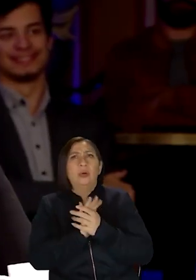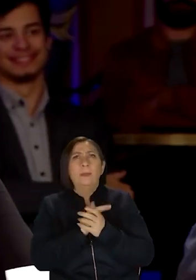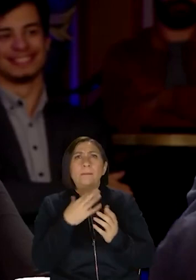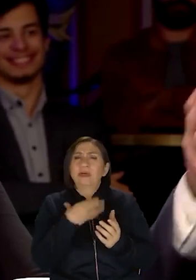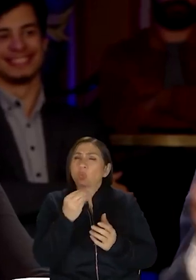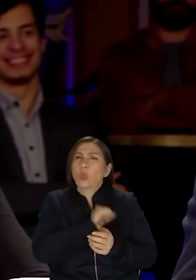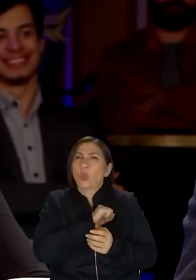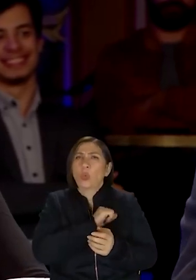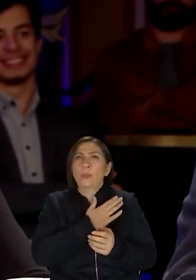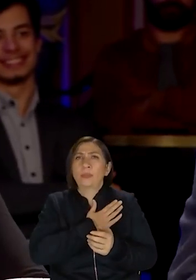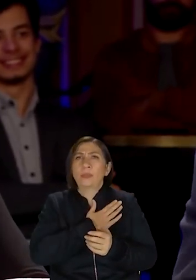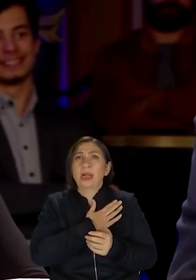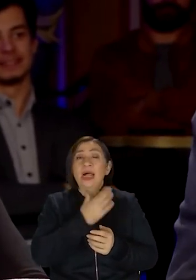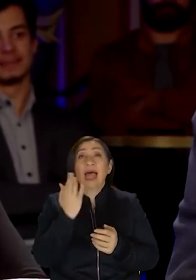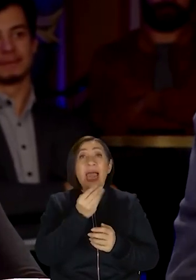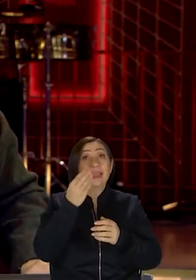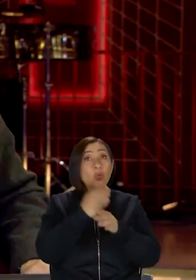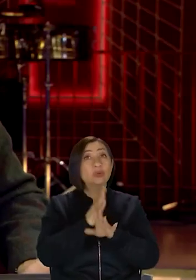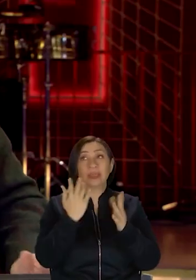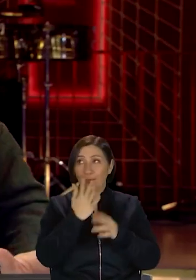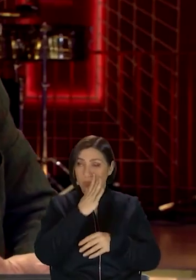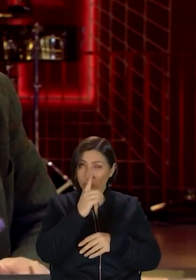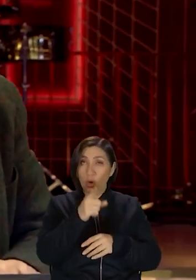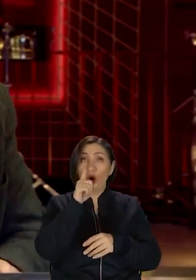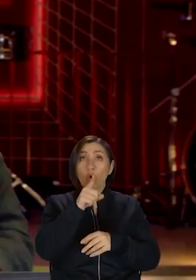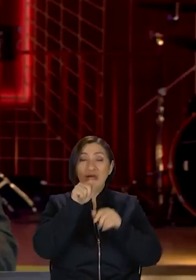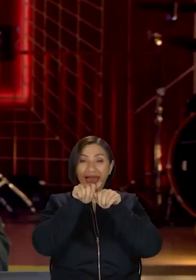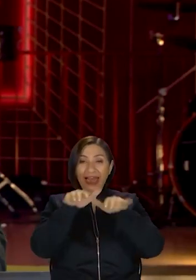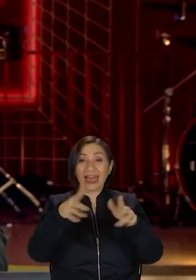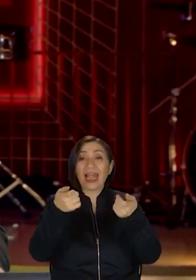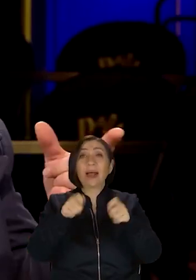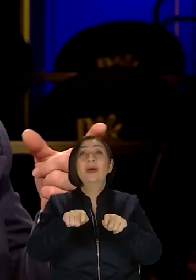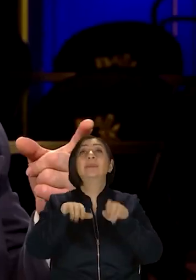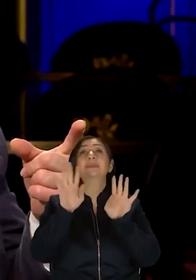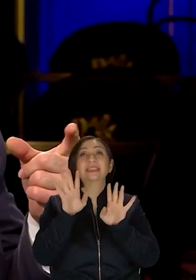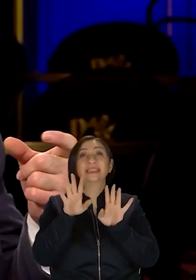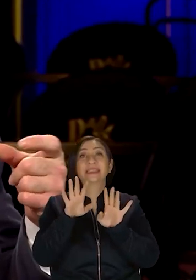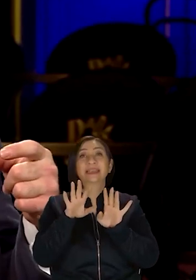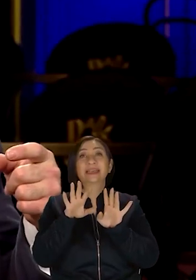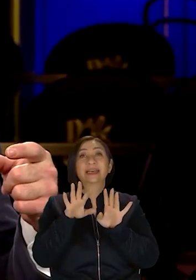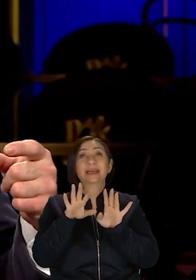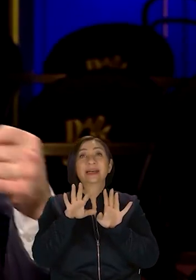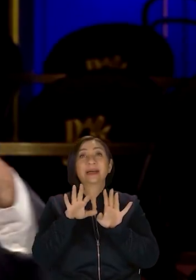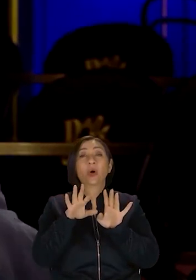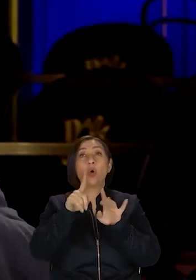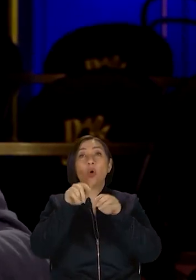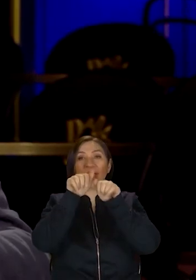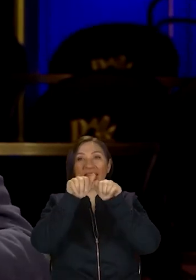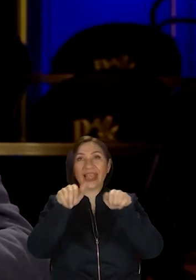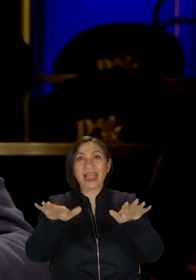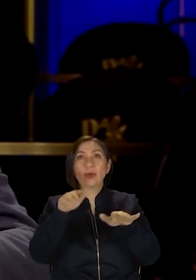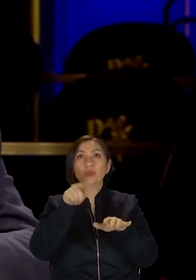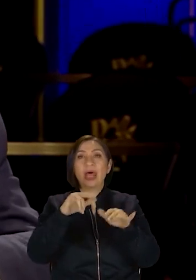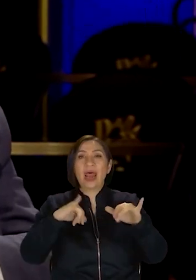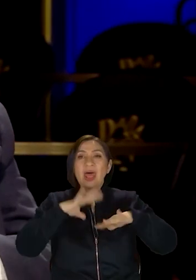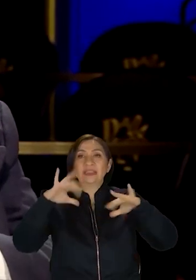Ben çok korkuyorum yani. Aslında bence en ideali şu. Onun o yayını kapatmaması ve o yayınlananın da